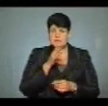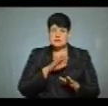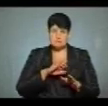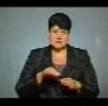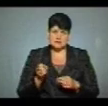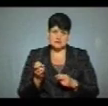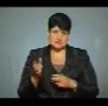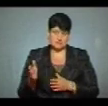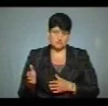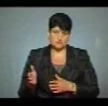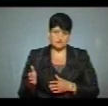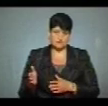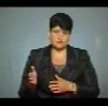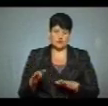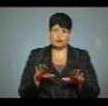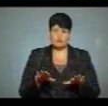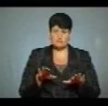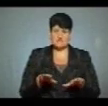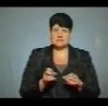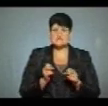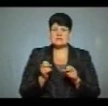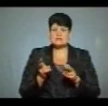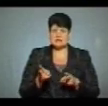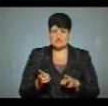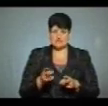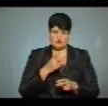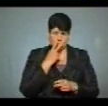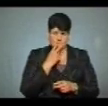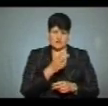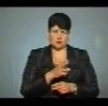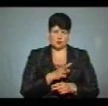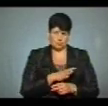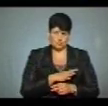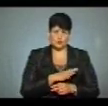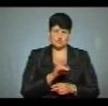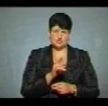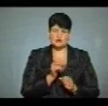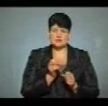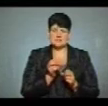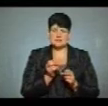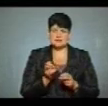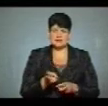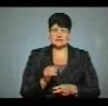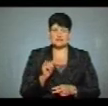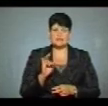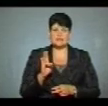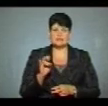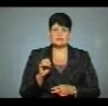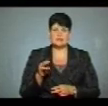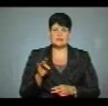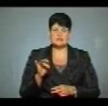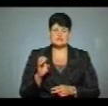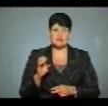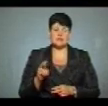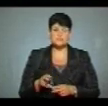скиду. В місці скиду візуально було видно, що скид від Дінтер-скала відбувався.